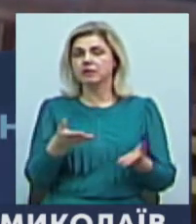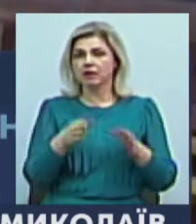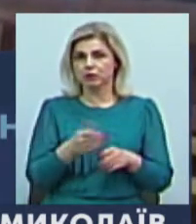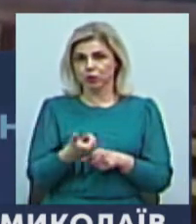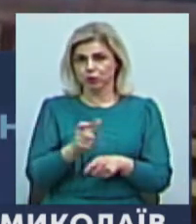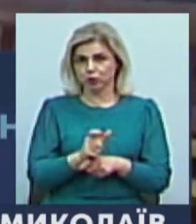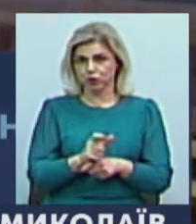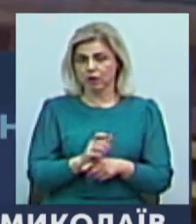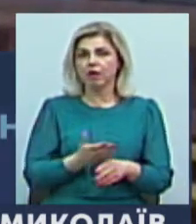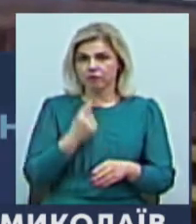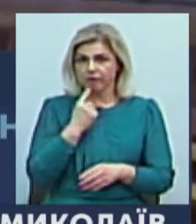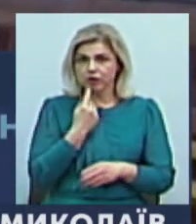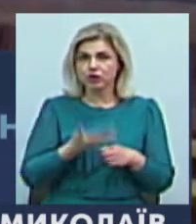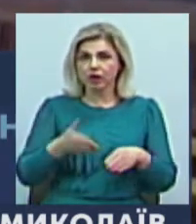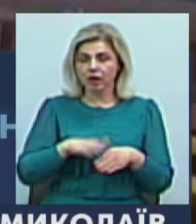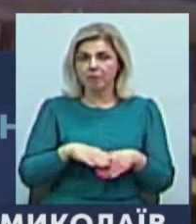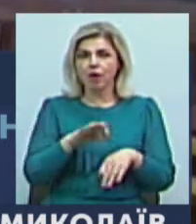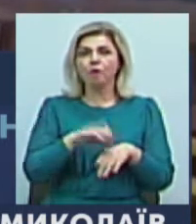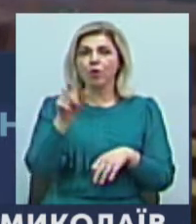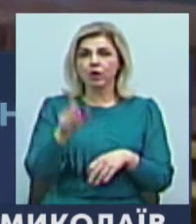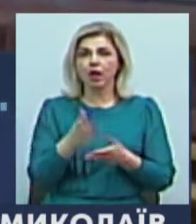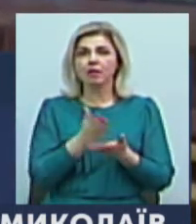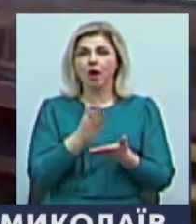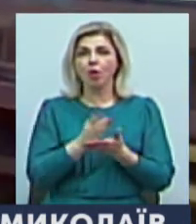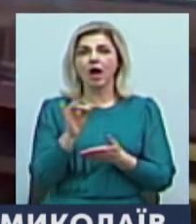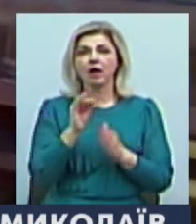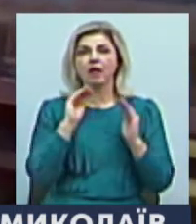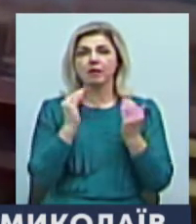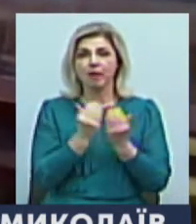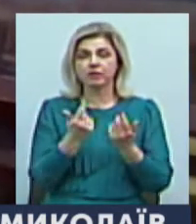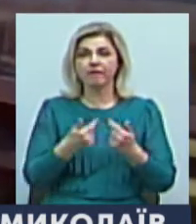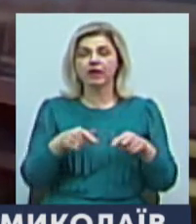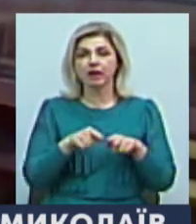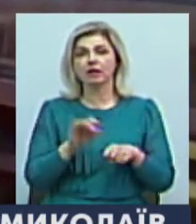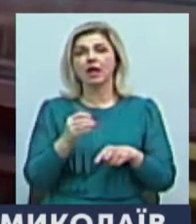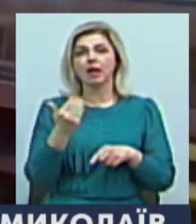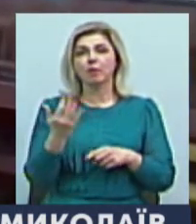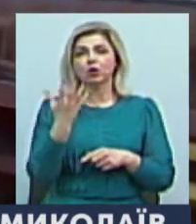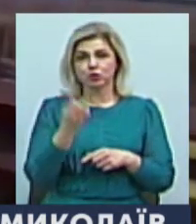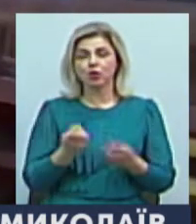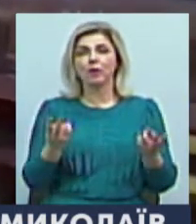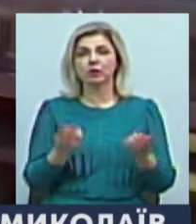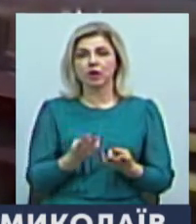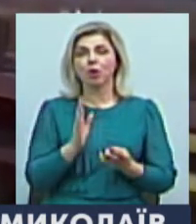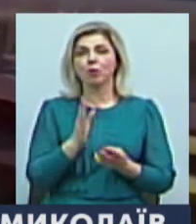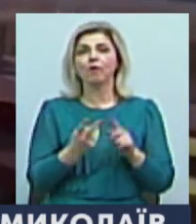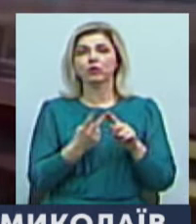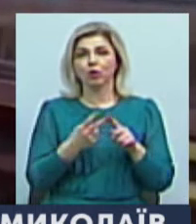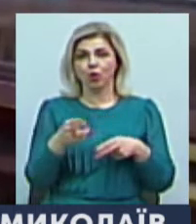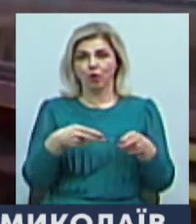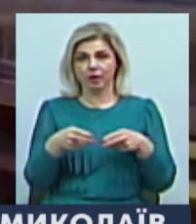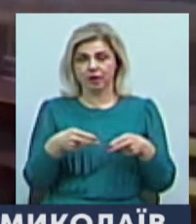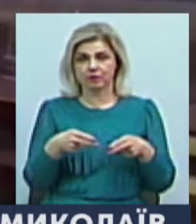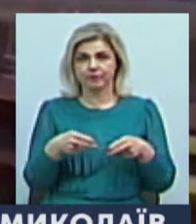важким. Хворий знаходиться в реанімаційному відділенні і йому ще потрібно буде друге оперативне